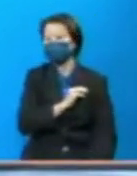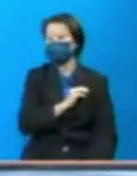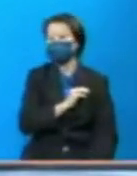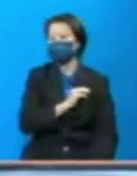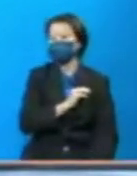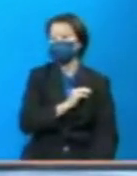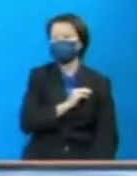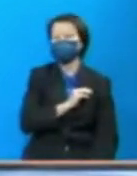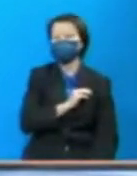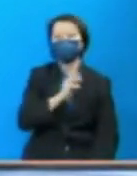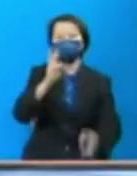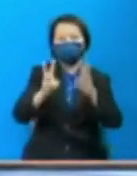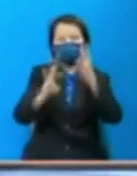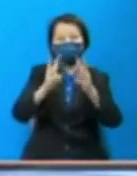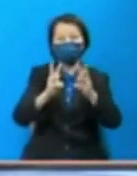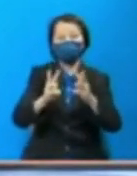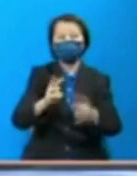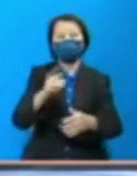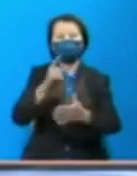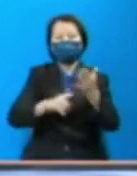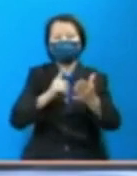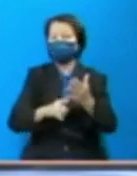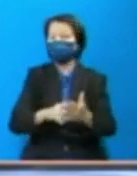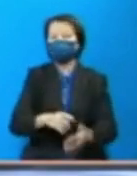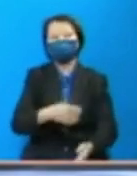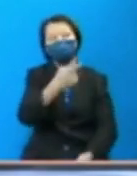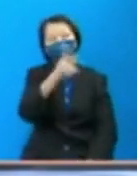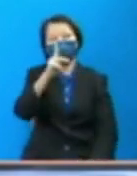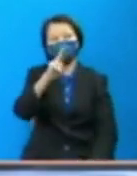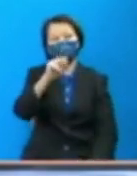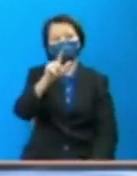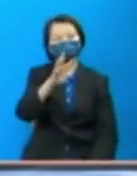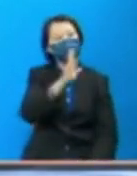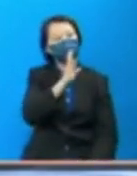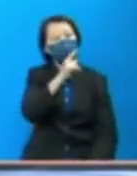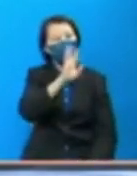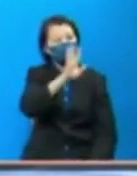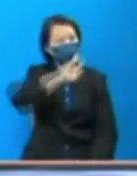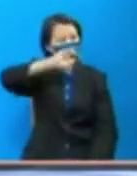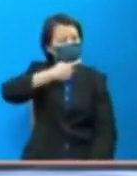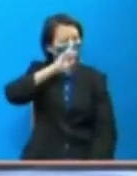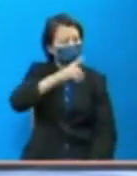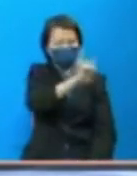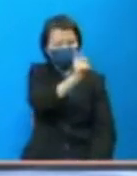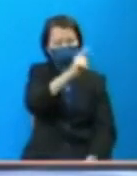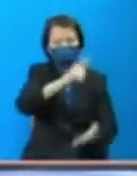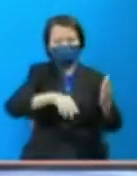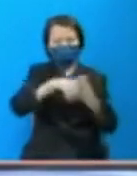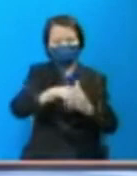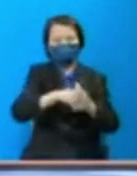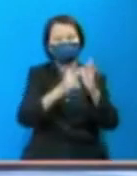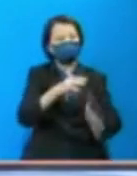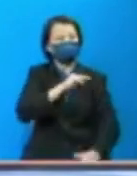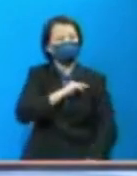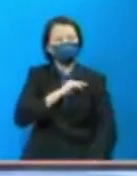walau Rapopo ya terakhir sangat boleh-boleh by Rizal putar balik fakta dalam jiwa yang dengan imej